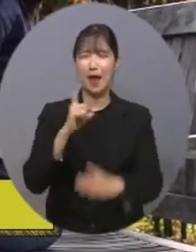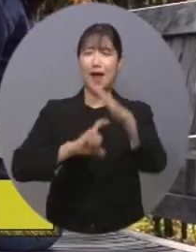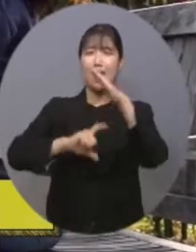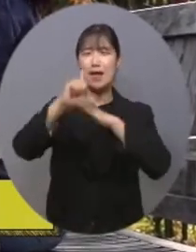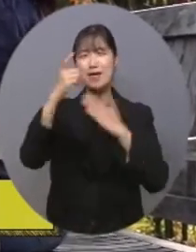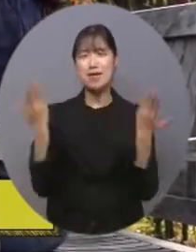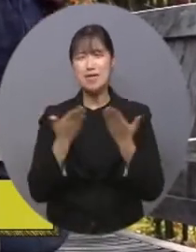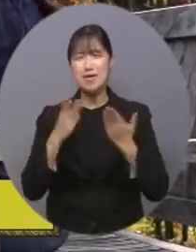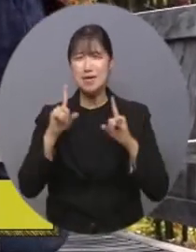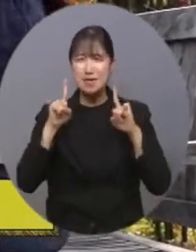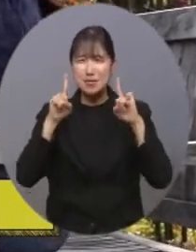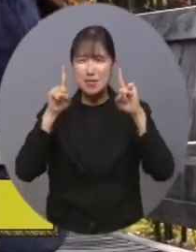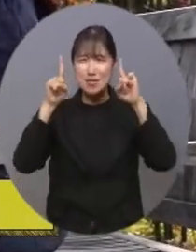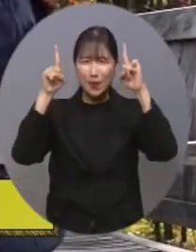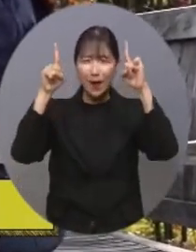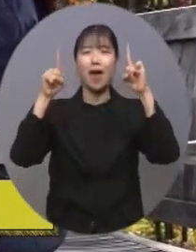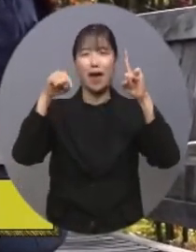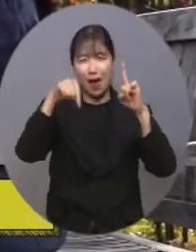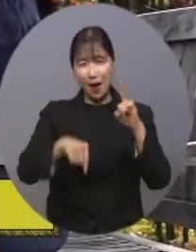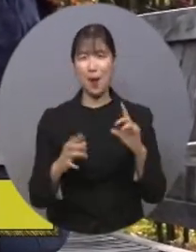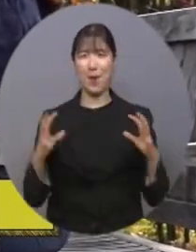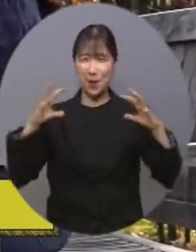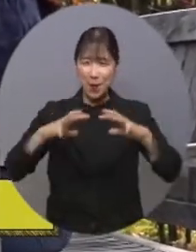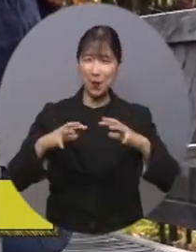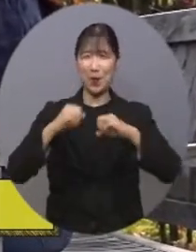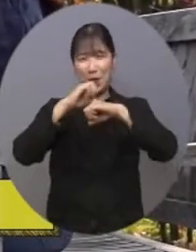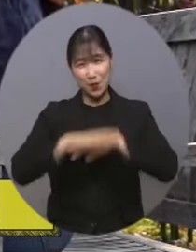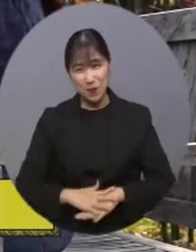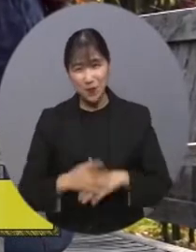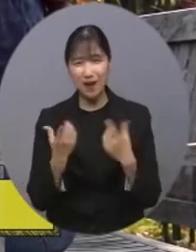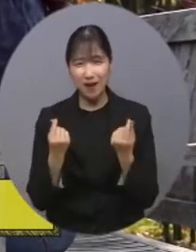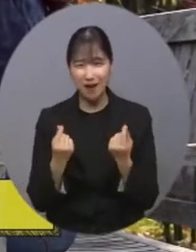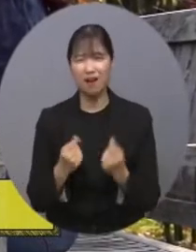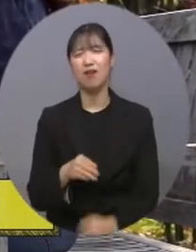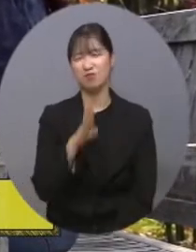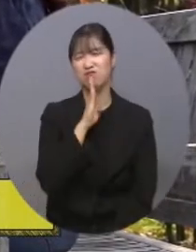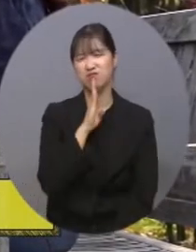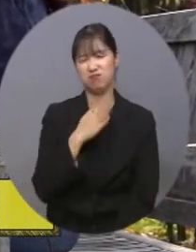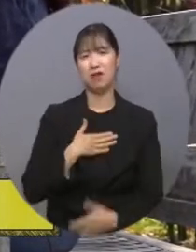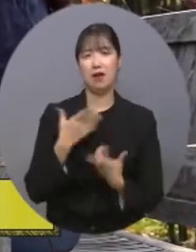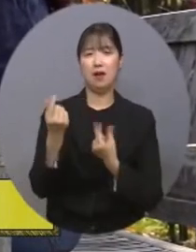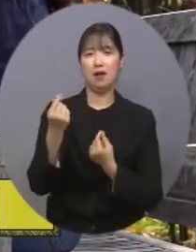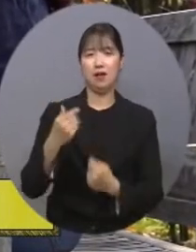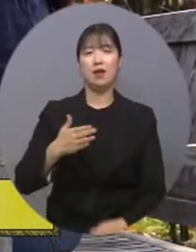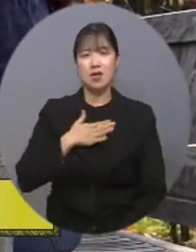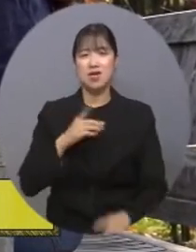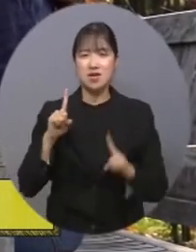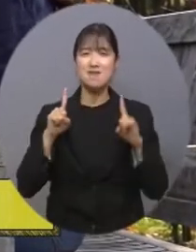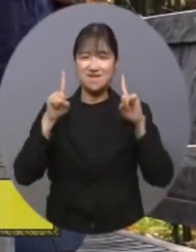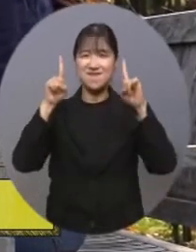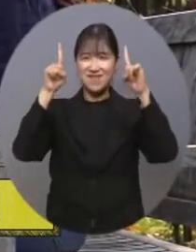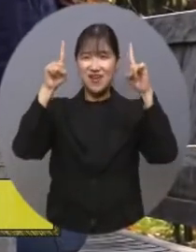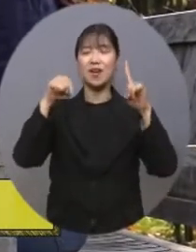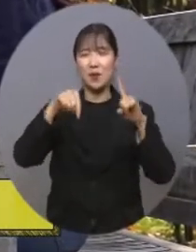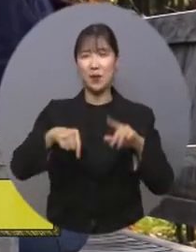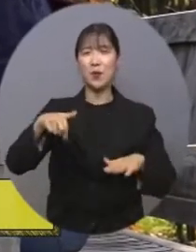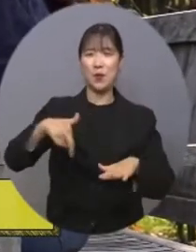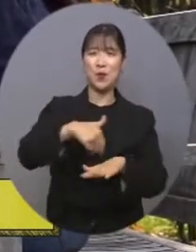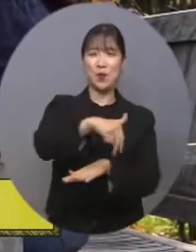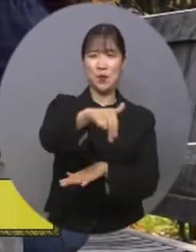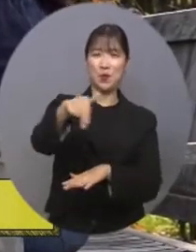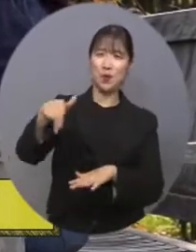짜증 받고 와가지고 네. 여기서 이렇게 풀고 가시는 거구나. 네. 저도 그랬어요. 아까 짜증 막 받고 여기서 걸으면서